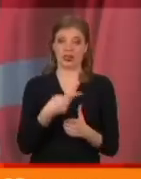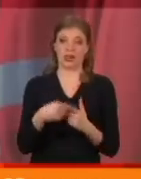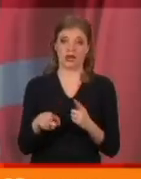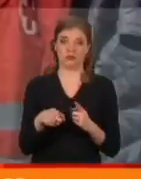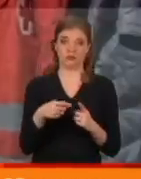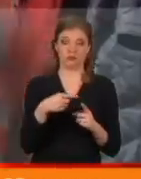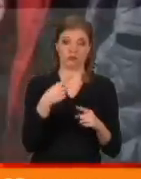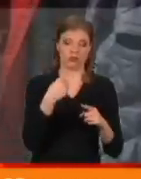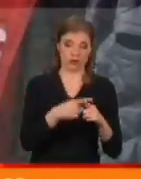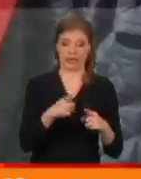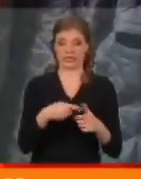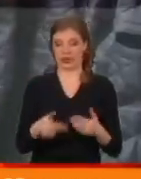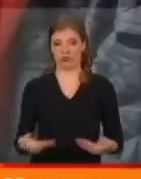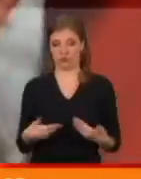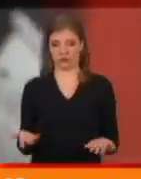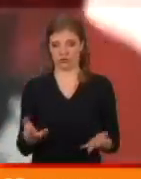либо трусы.